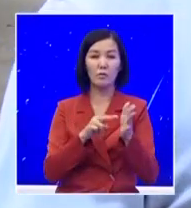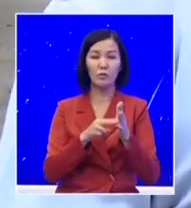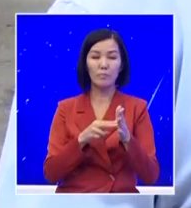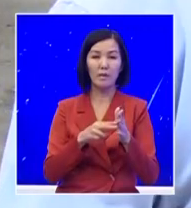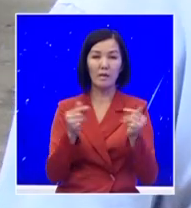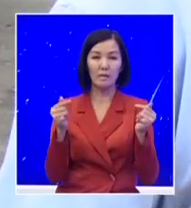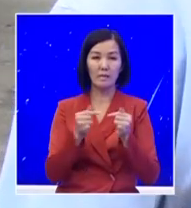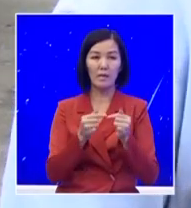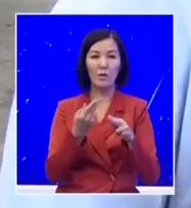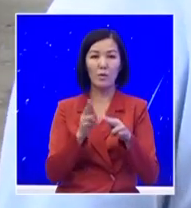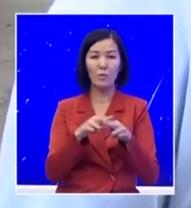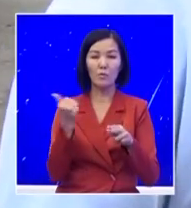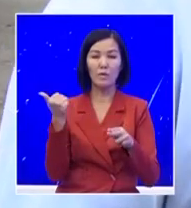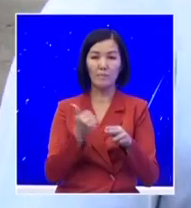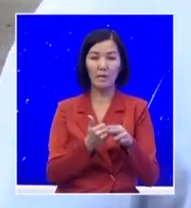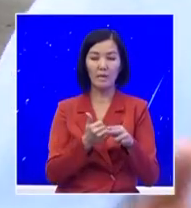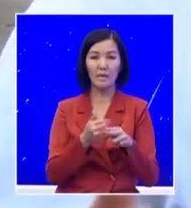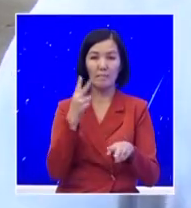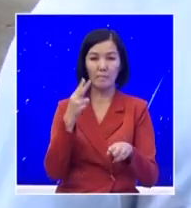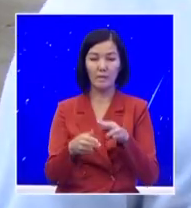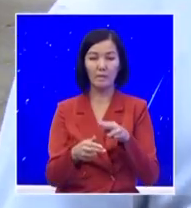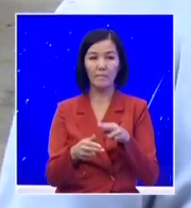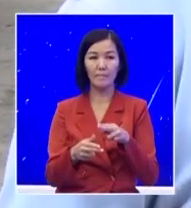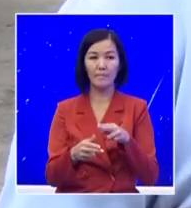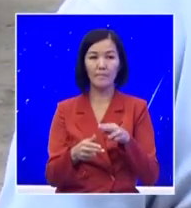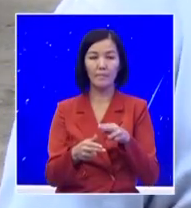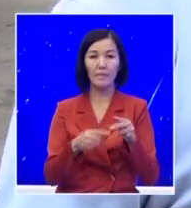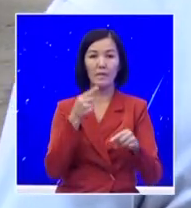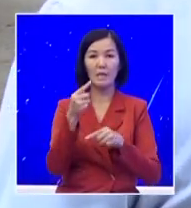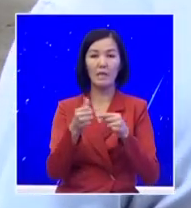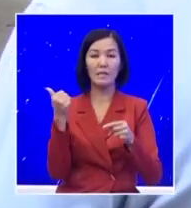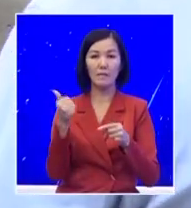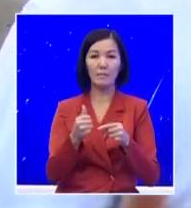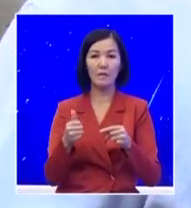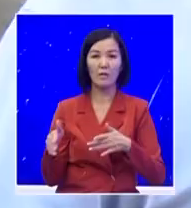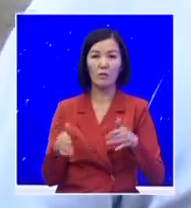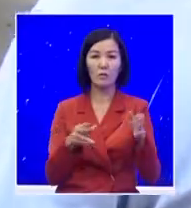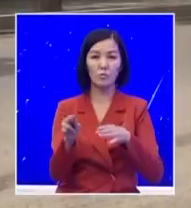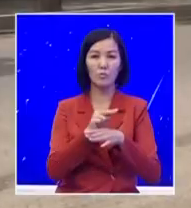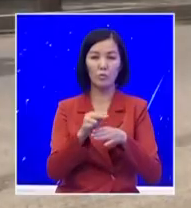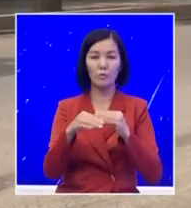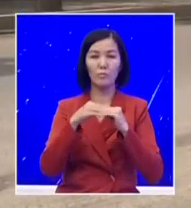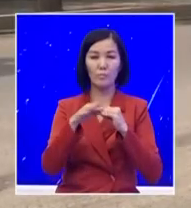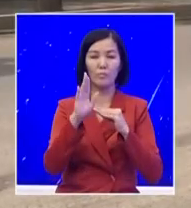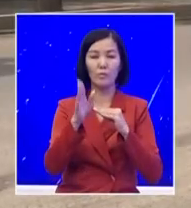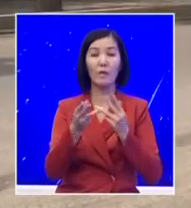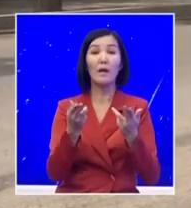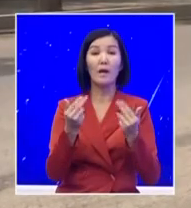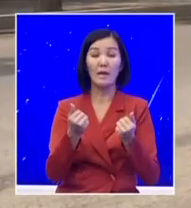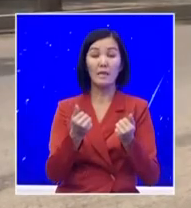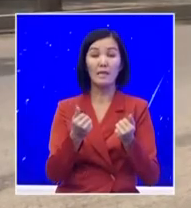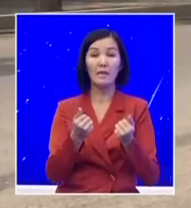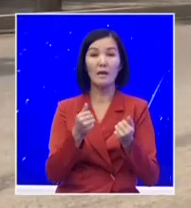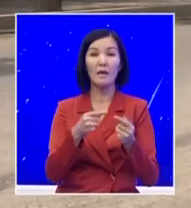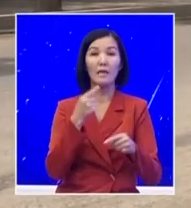келе жатырмыз. Осы аптада уже бұйырса бітіп, алдымыздағы аптада уже жол салынып басталады. Әрине, бұйырса,